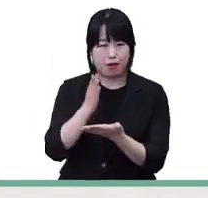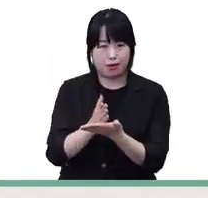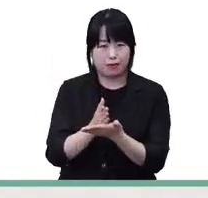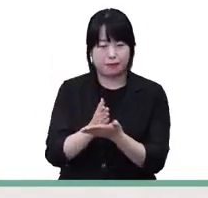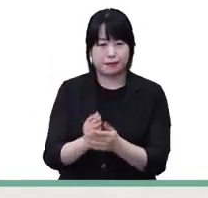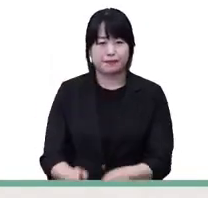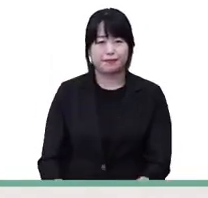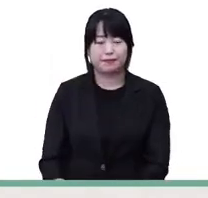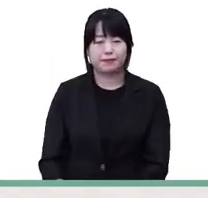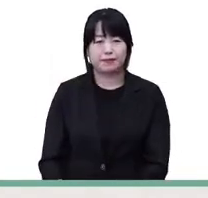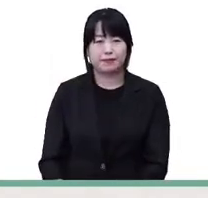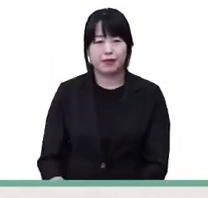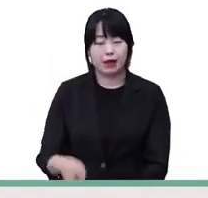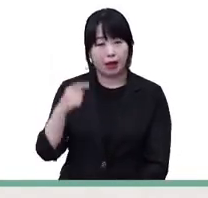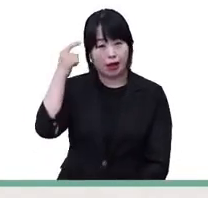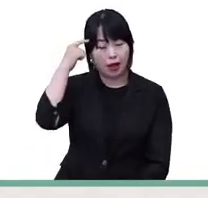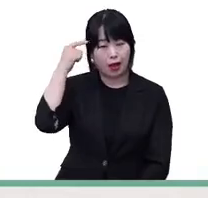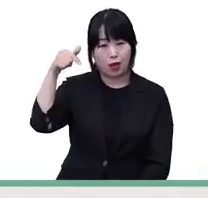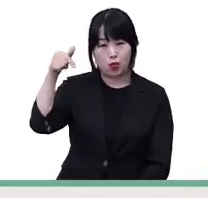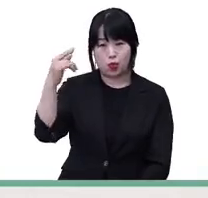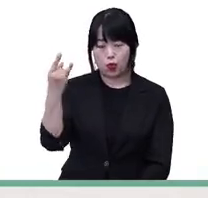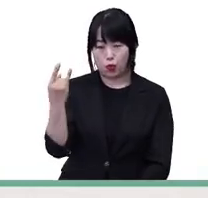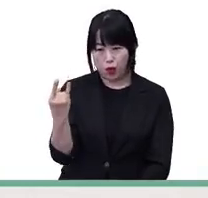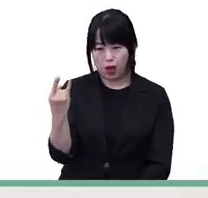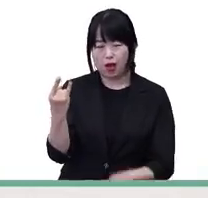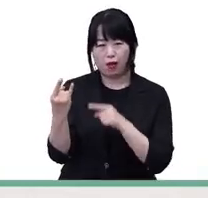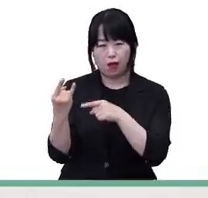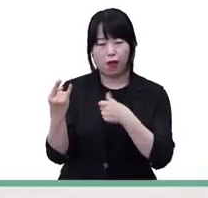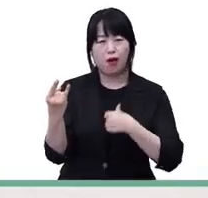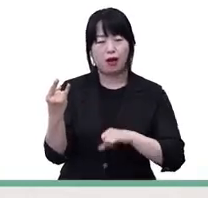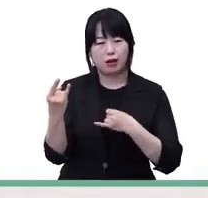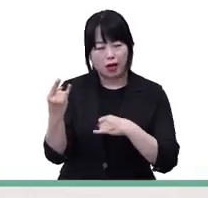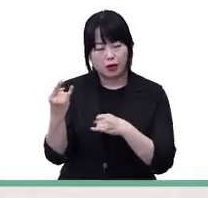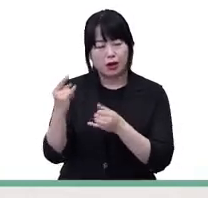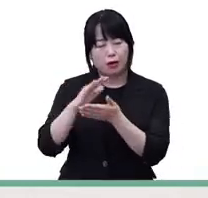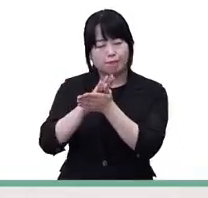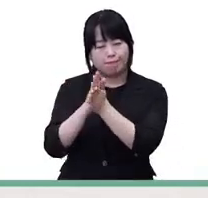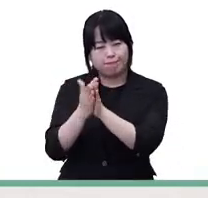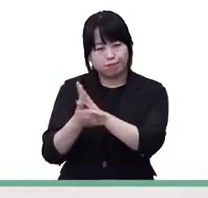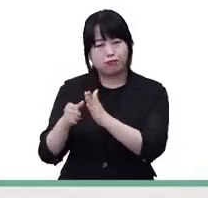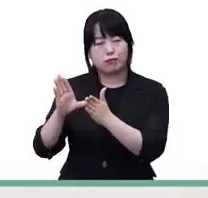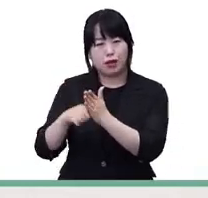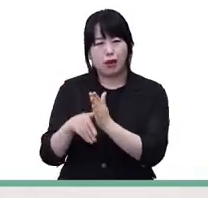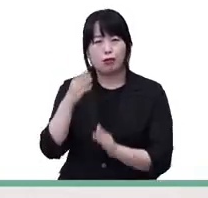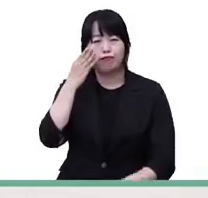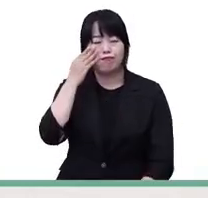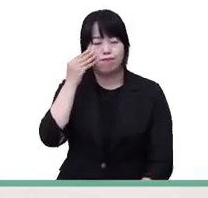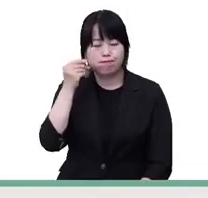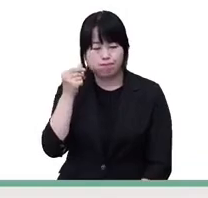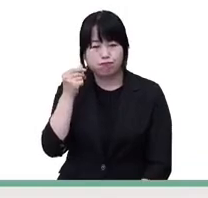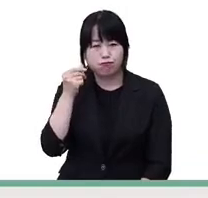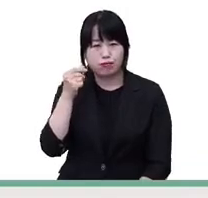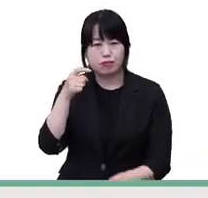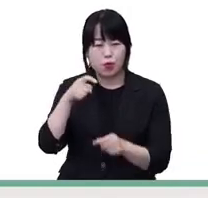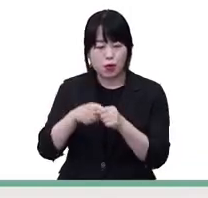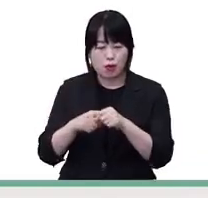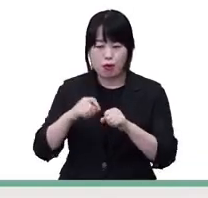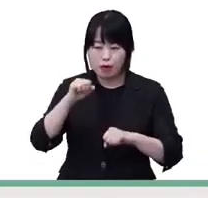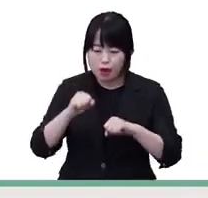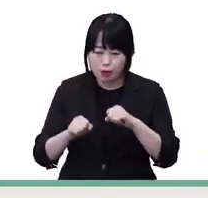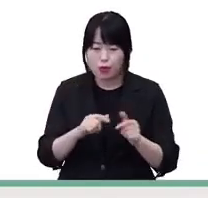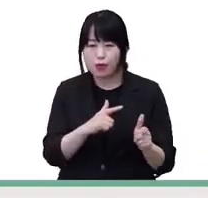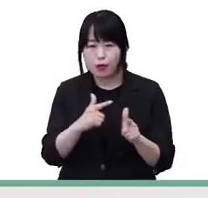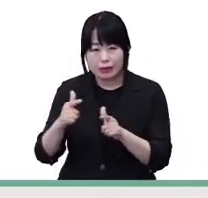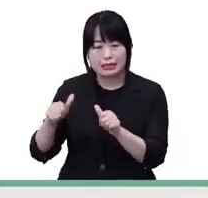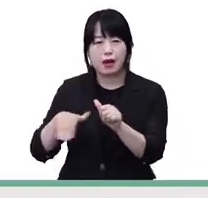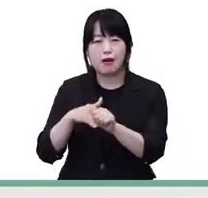아이도 지금 이 뇌의 발달을 적응하기 위해서 아이 나름으로 힘들구나 라고 한